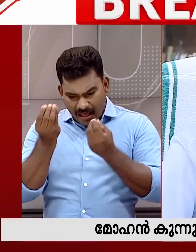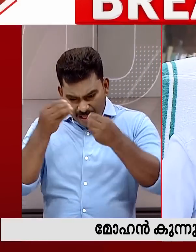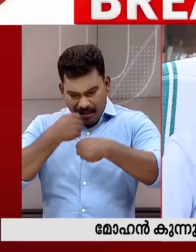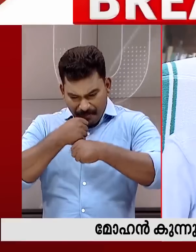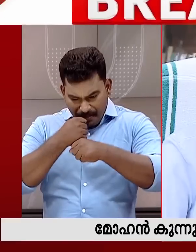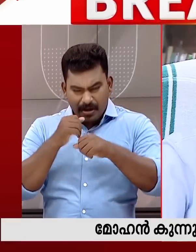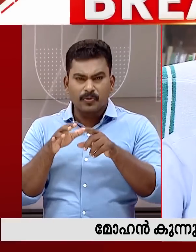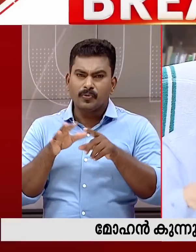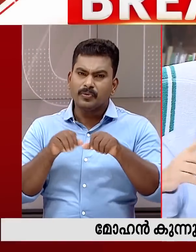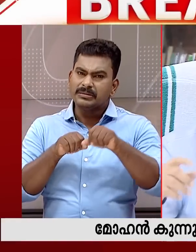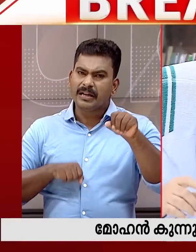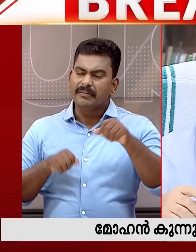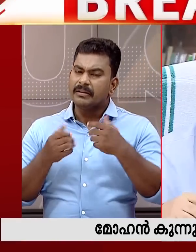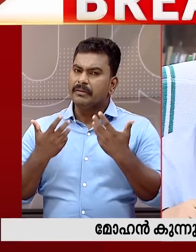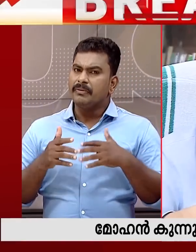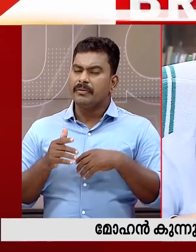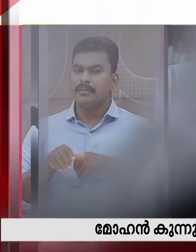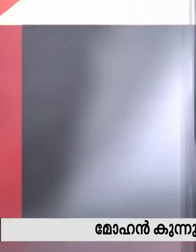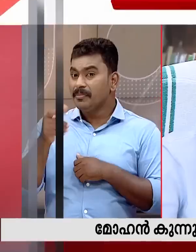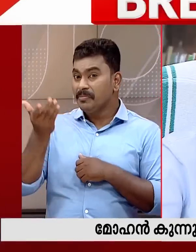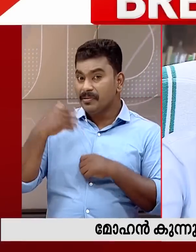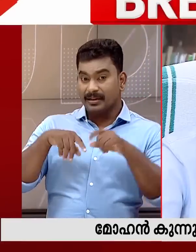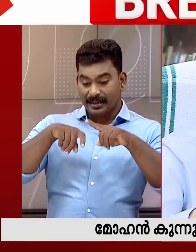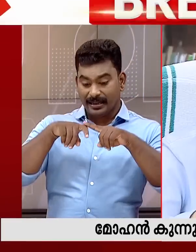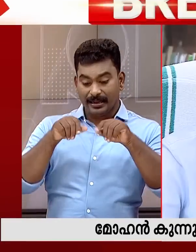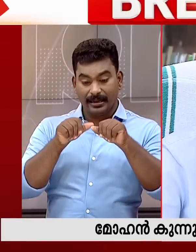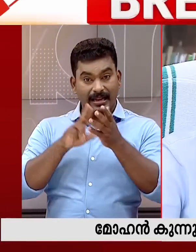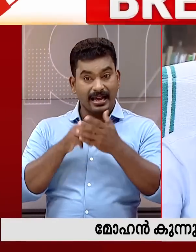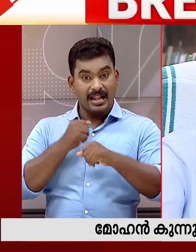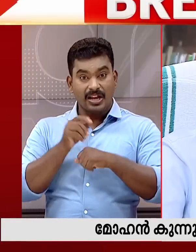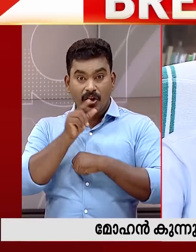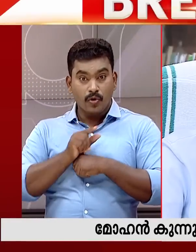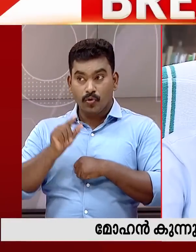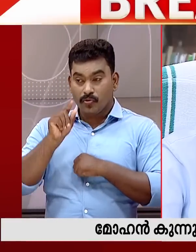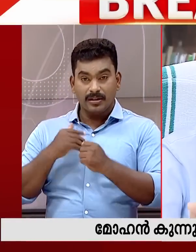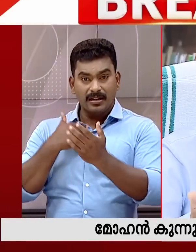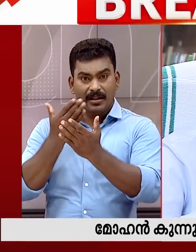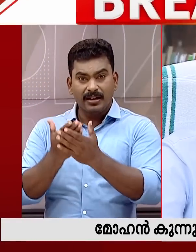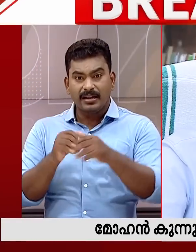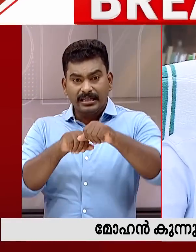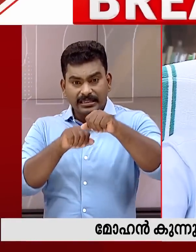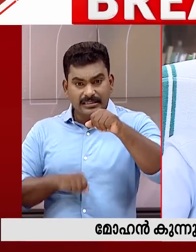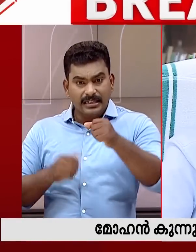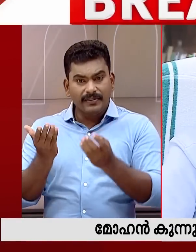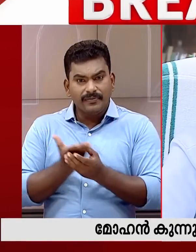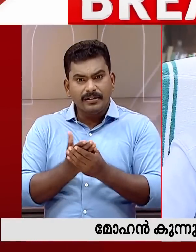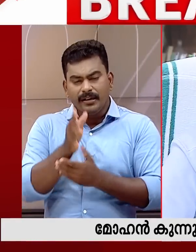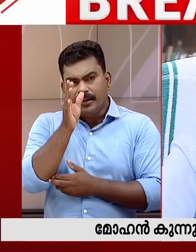കിട്ടുന്നു. അല്ലെ, നമ്മള് അവിടെ അയാൾ പഠിച്ചെന്നും പഠിച്ചിട്ട് മാർക്ക് വാങ്ങിച്ചെന്നും അസ്യൂം ചെയ്യുമ്പോഴല്ലേ? ഇത് മുഴുവൻ വ്യാജ സർട്ടിഫിക്കറ്റ് ആണെങ്കിൽ പിന്നെ ഈ അസംഷനൊന്നും ഇല്ലല്ലോ.